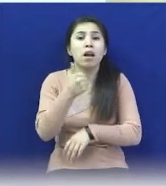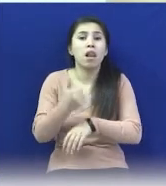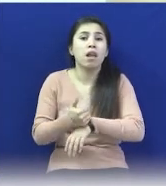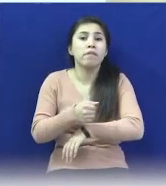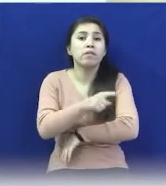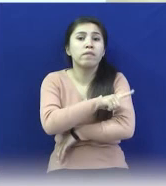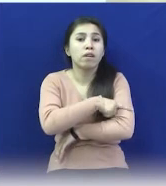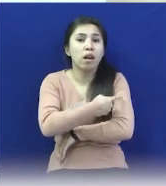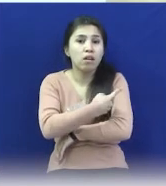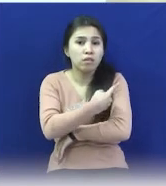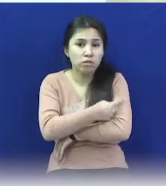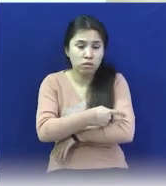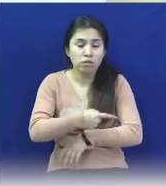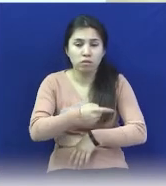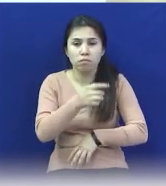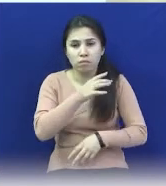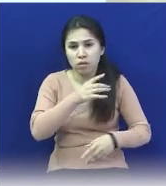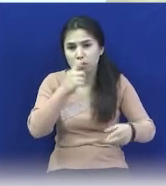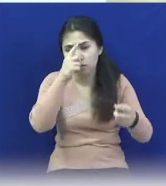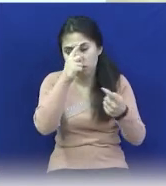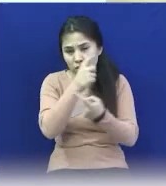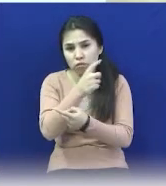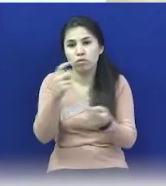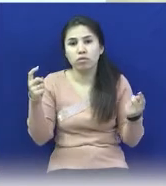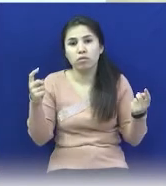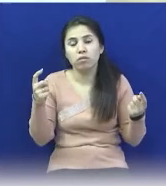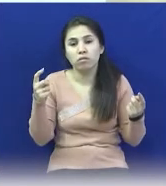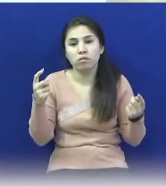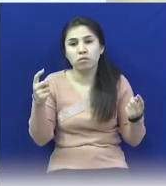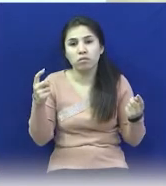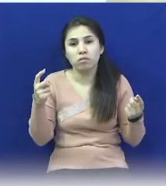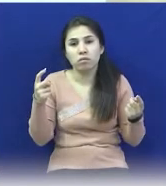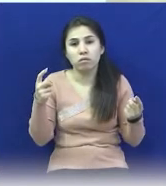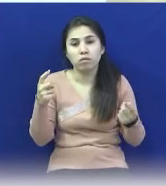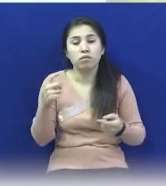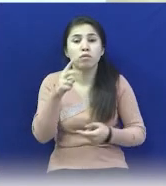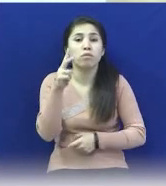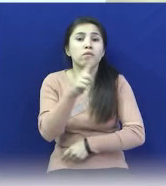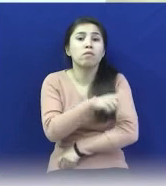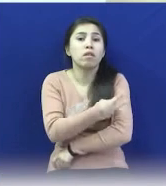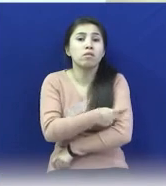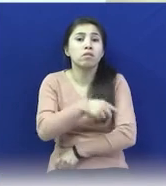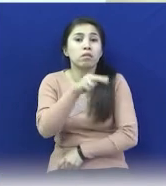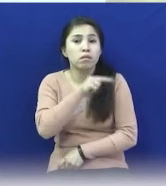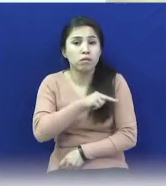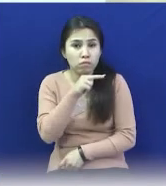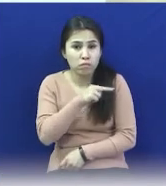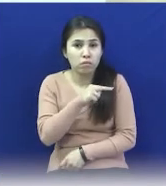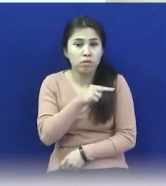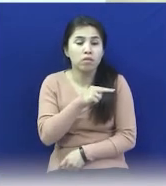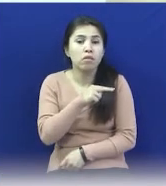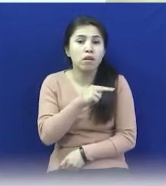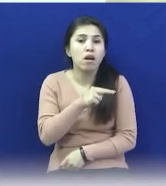На всех уровнях оказания медицинской помощи населению медицинские работники пропагандируют здоровый образ жизни как один из главных факторов